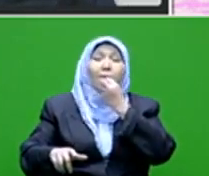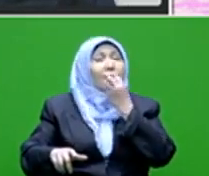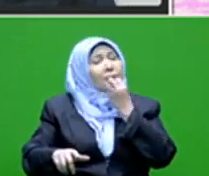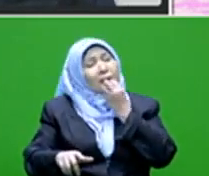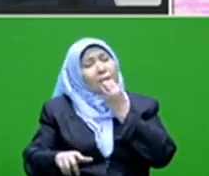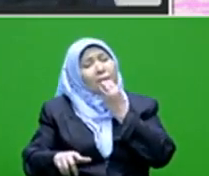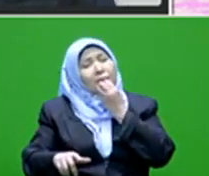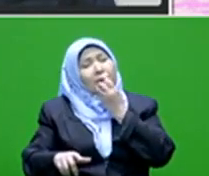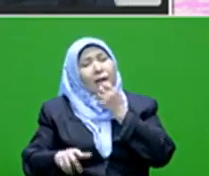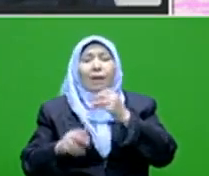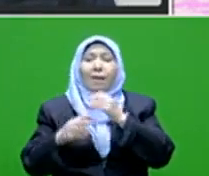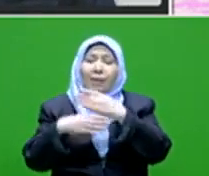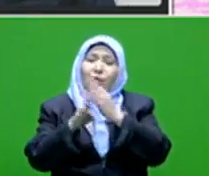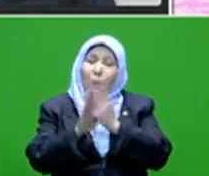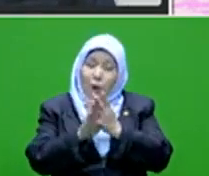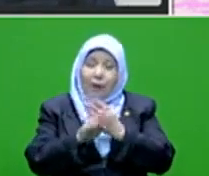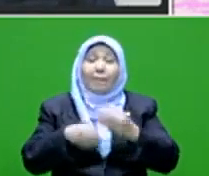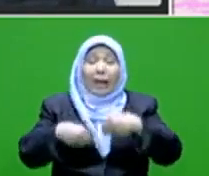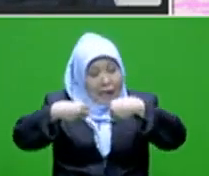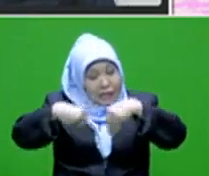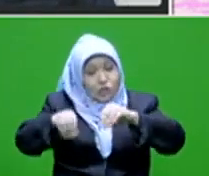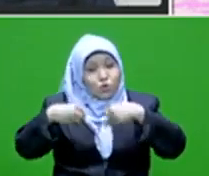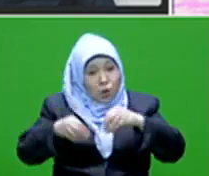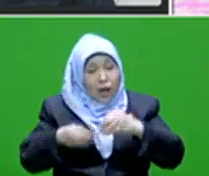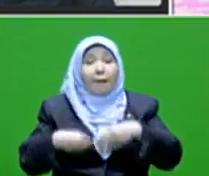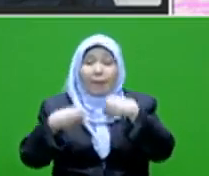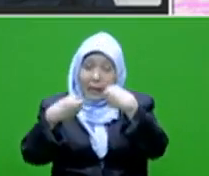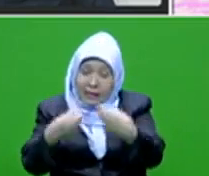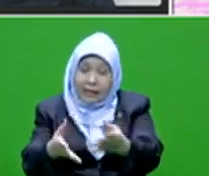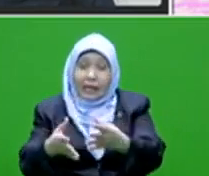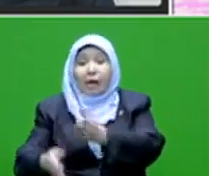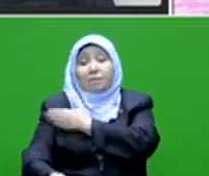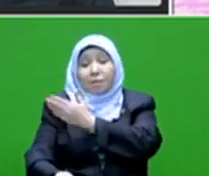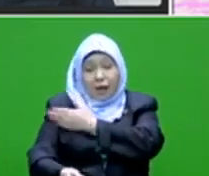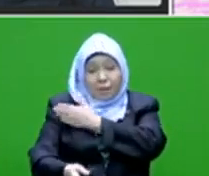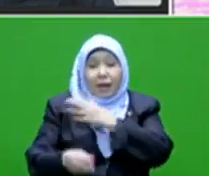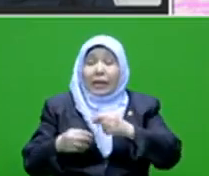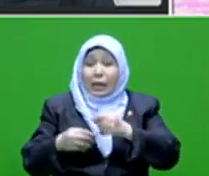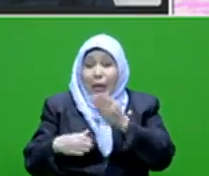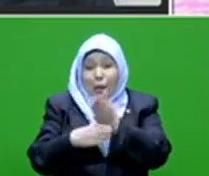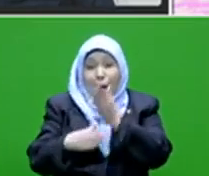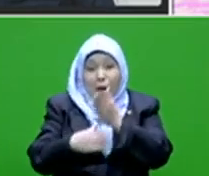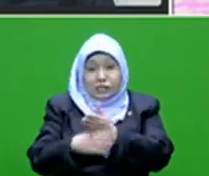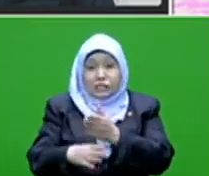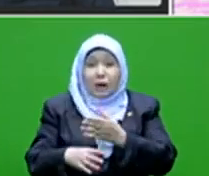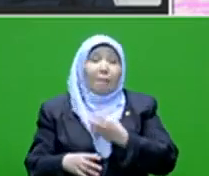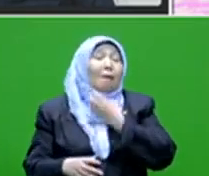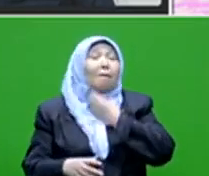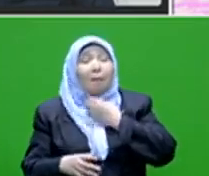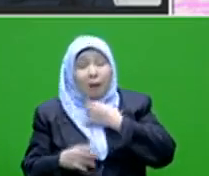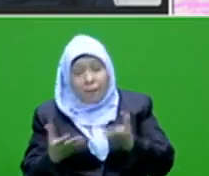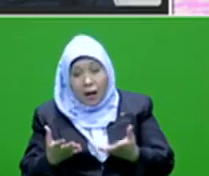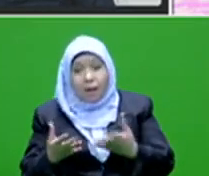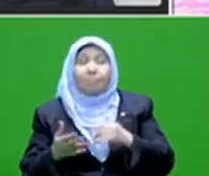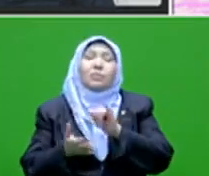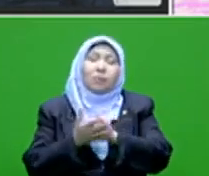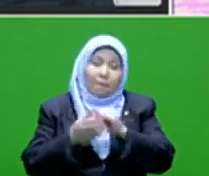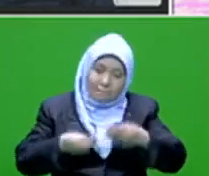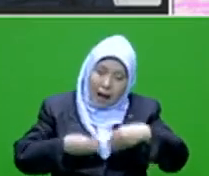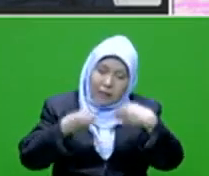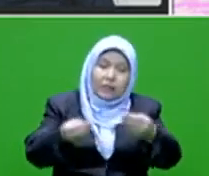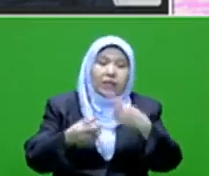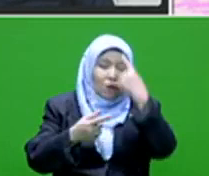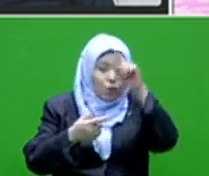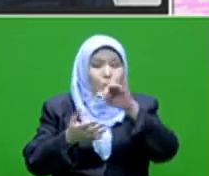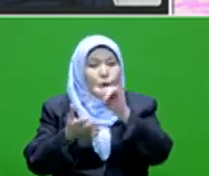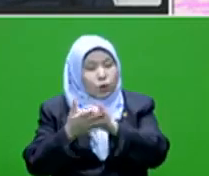apa lagi tadi? Tauk dalam pergi, bagi hang kena jual, bagi hang jadi hamba, bagi hang kena goda. Apa Allah Ta'ala baik tak mana duk bagi jadi lagu tu?